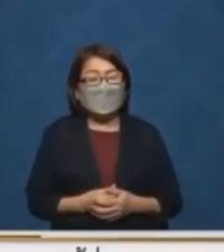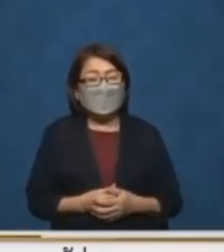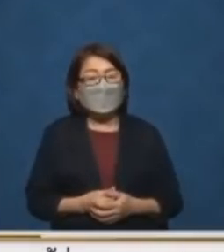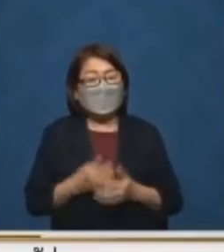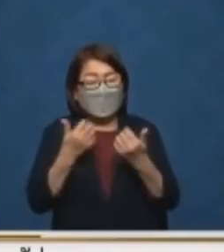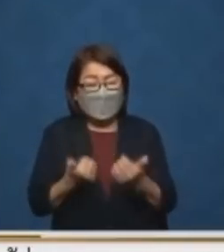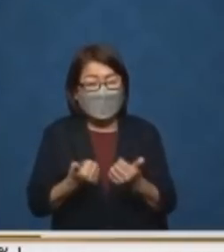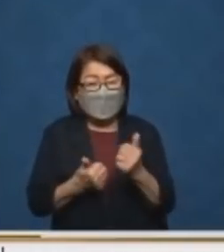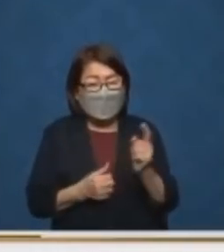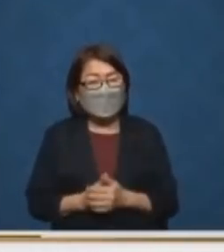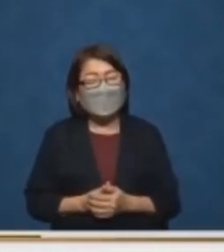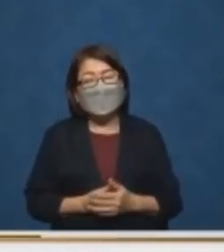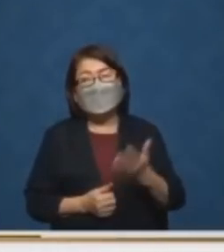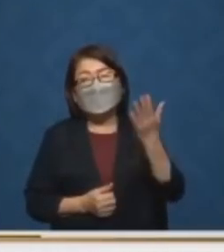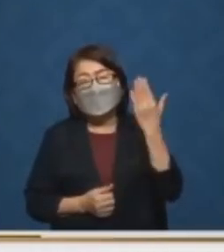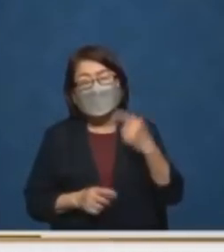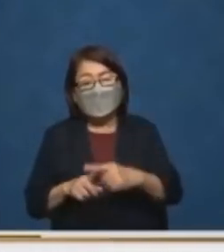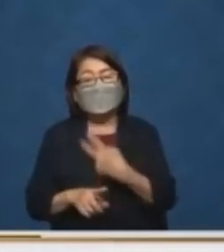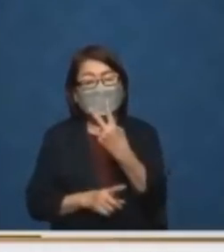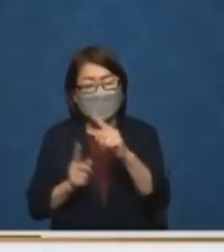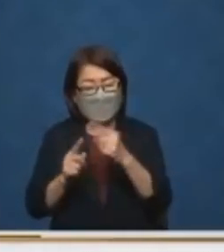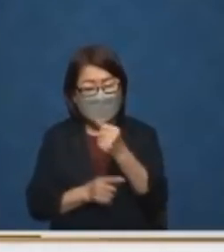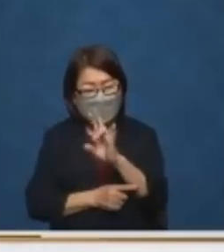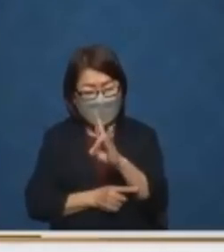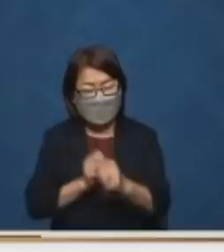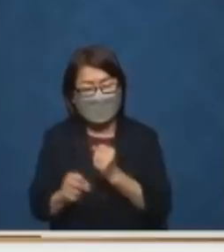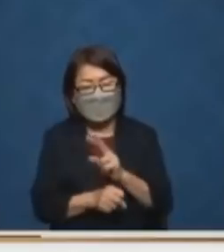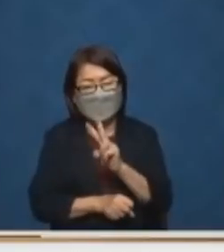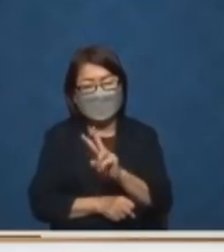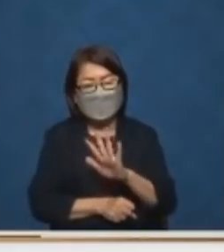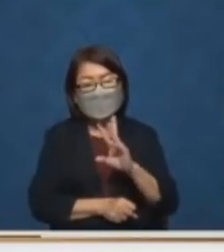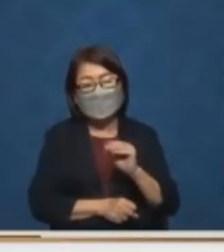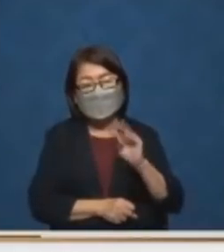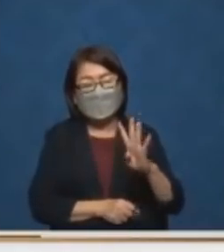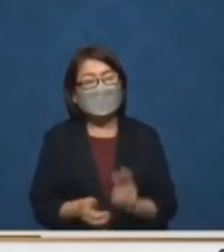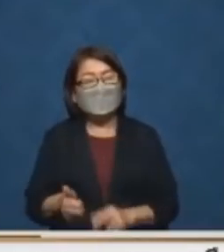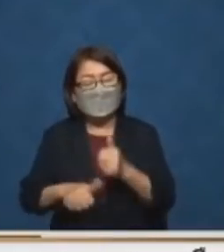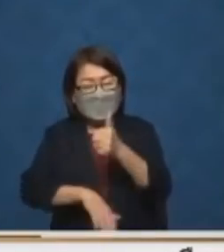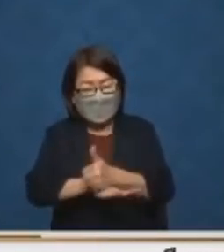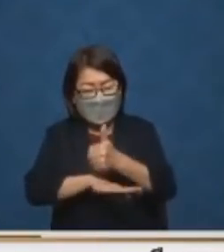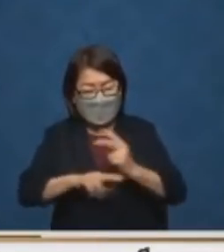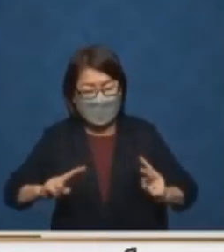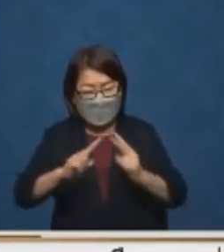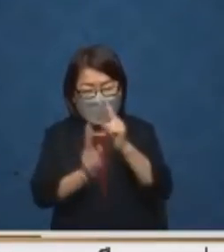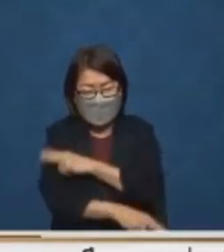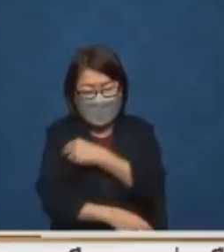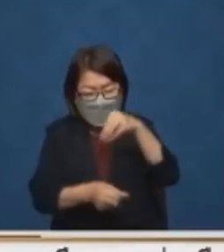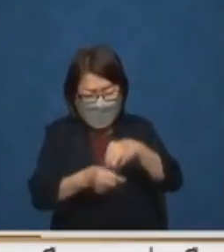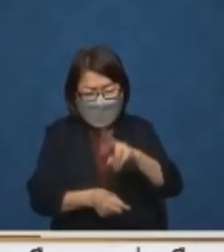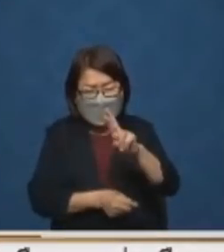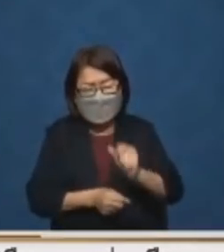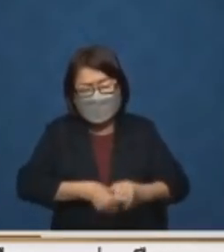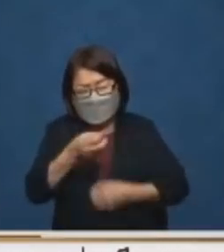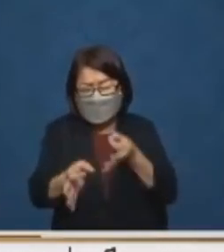สุดท้ายเมอวันที่ 17 กุภาพั 2964 ในอนุทิได้อภิพปายใสภาตอนหนึ่ง เกี่วก